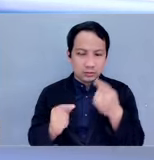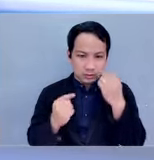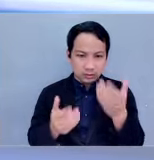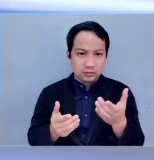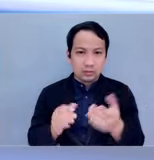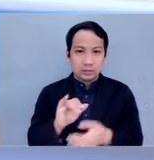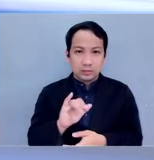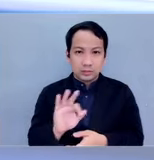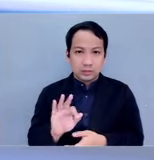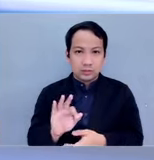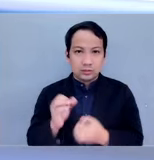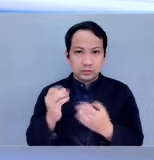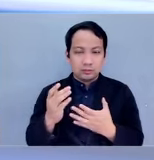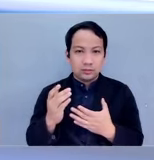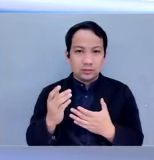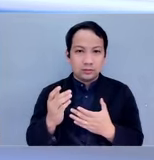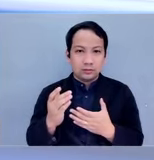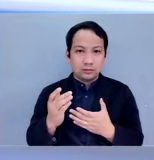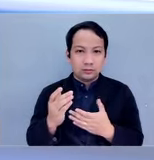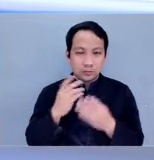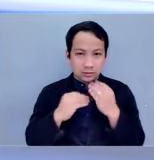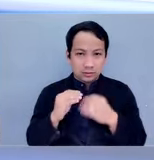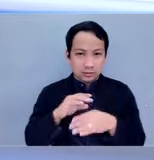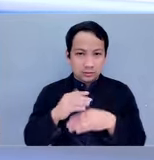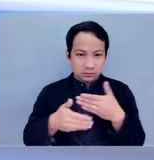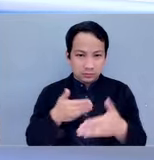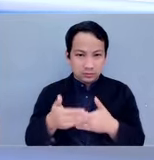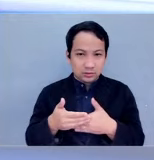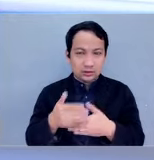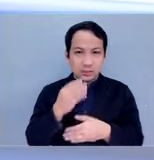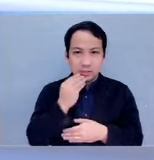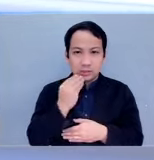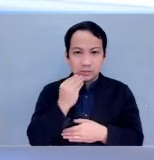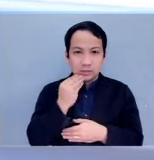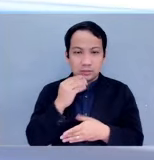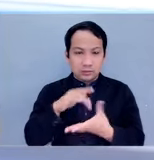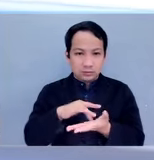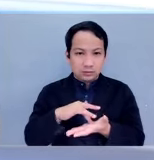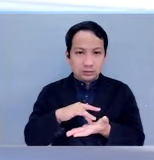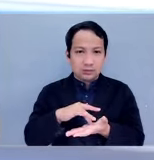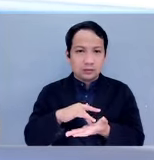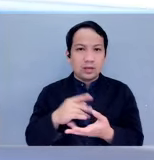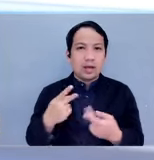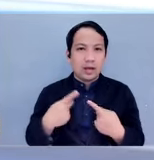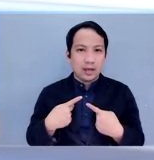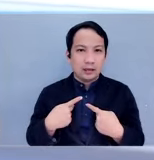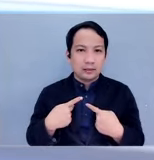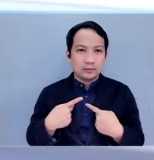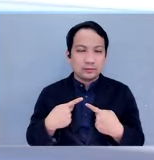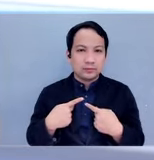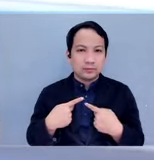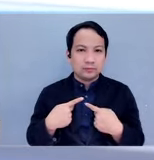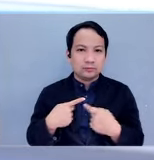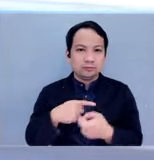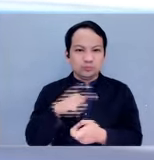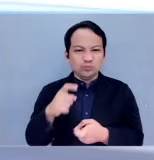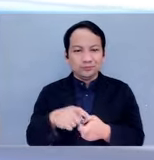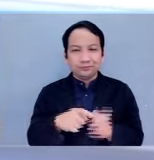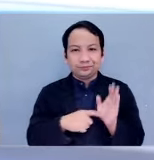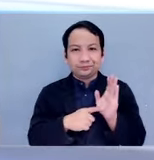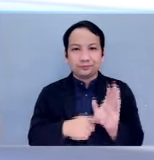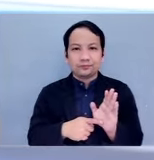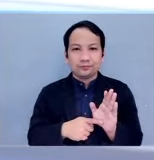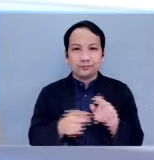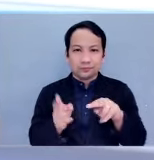mas maraming red meats yung kinakain, no? Processed. Yung mga pasyente, meron silang significant, statistically significant na increase